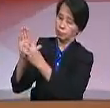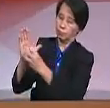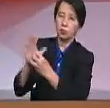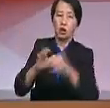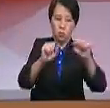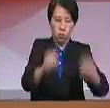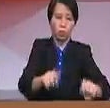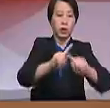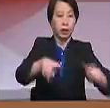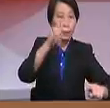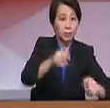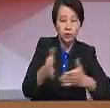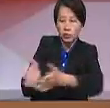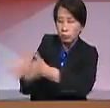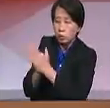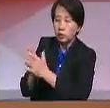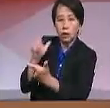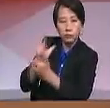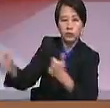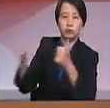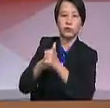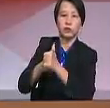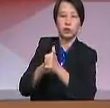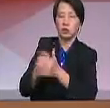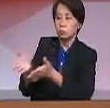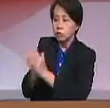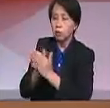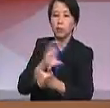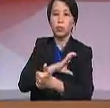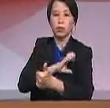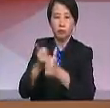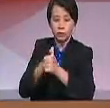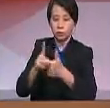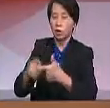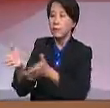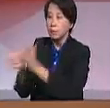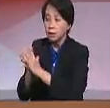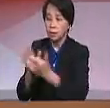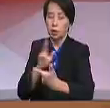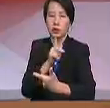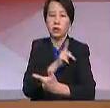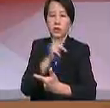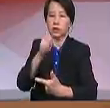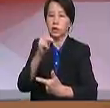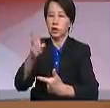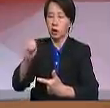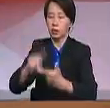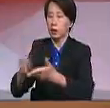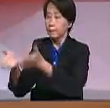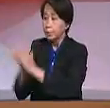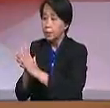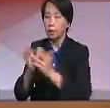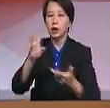memohon kebenaran daripada pihak PDRM, KKM dan juga MKN. Bukan kita